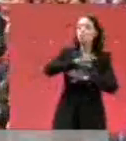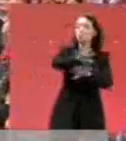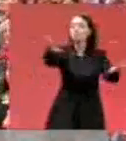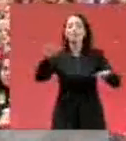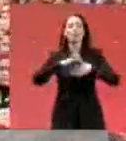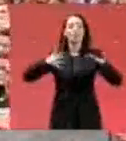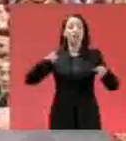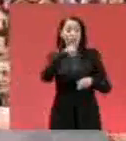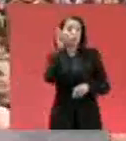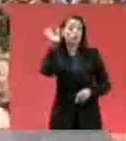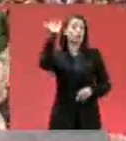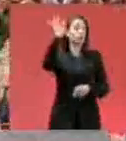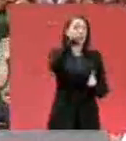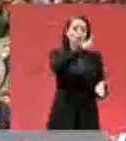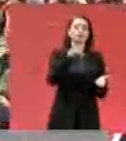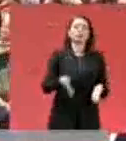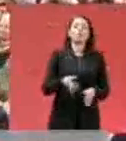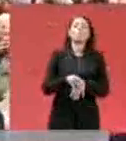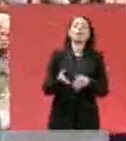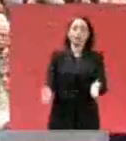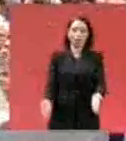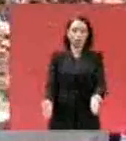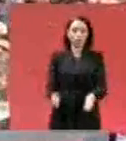Αυτό είναι το όραμά μας για την Πάτρα.